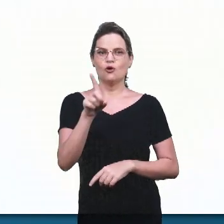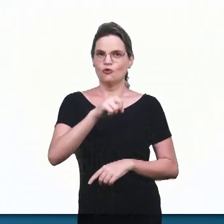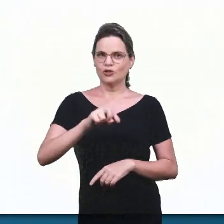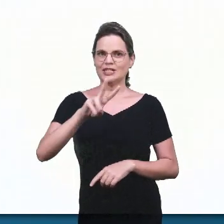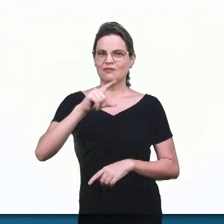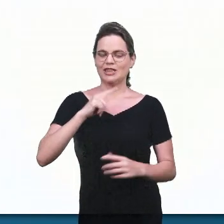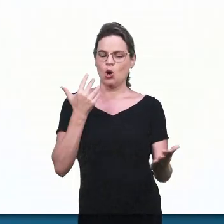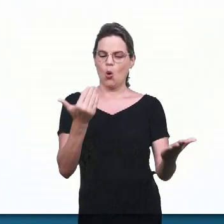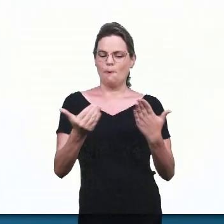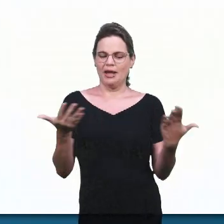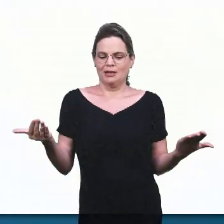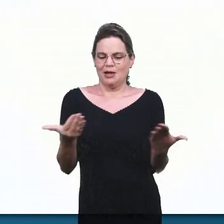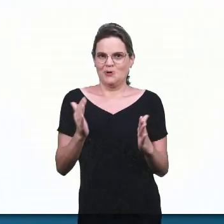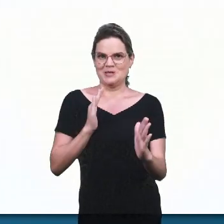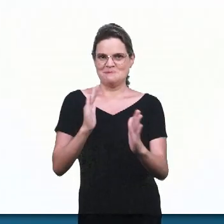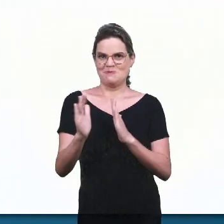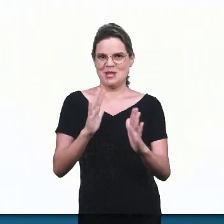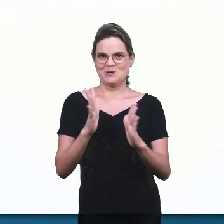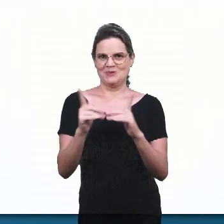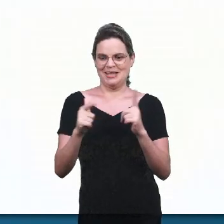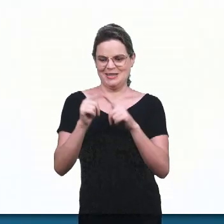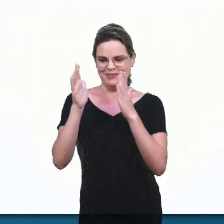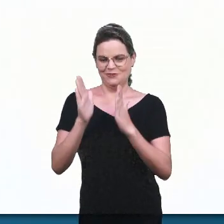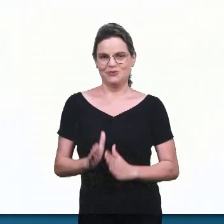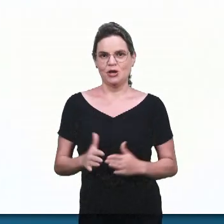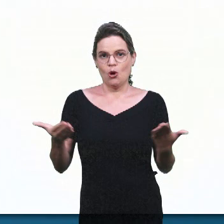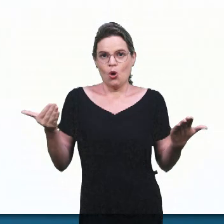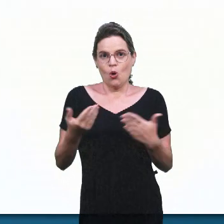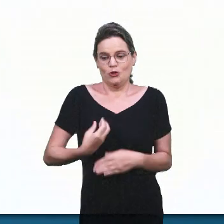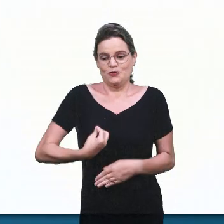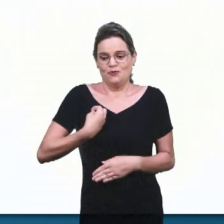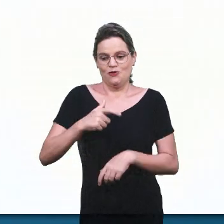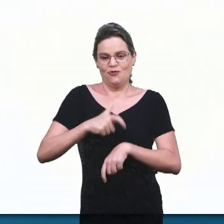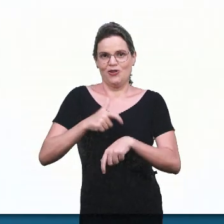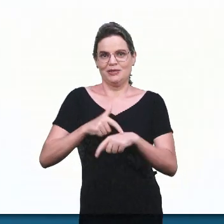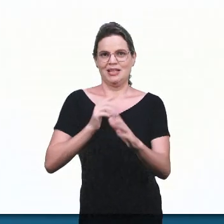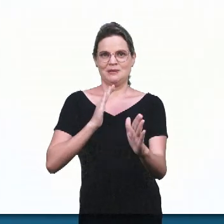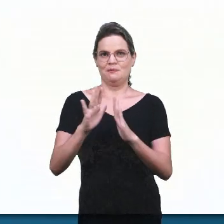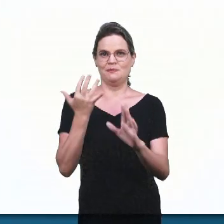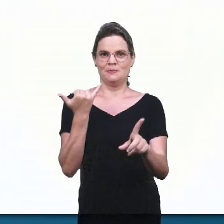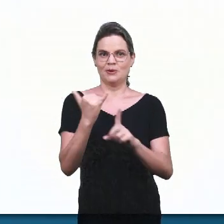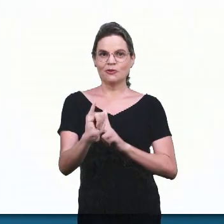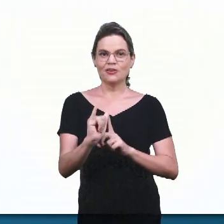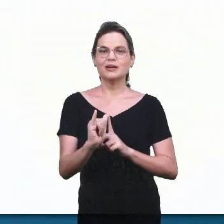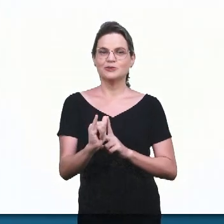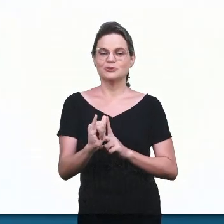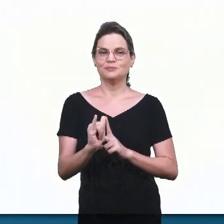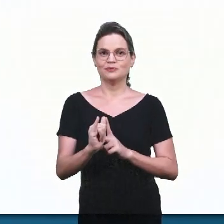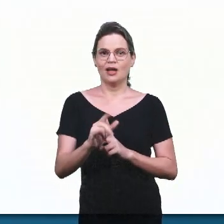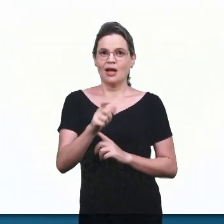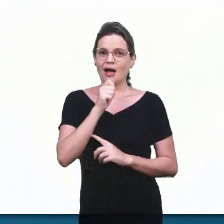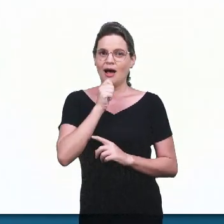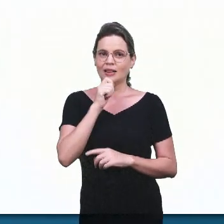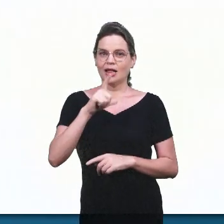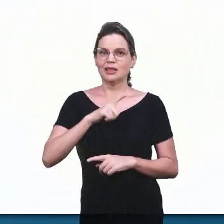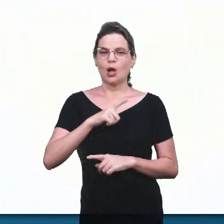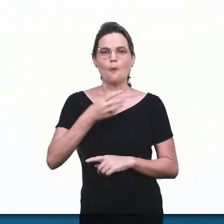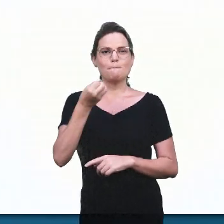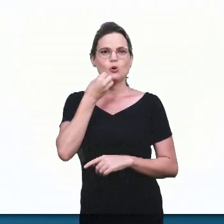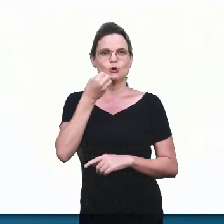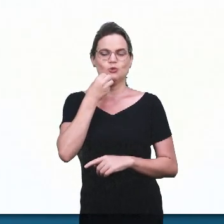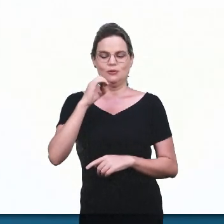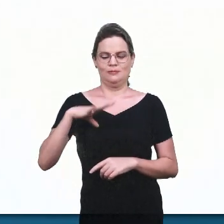allez retrouver ici et appliquer prophétiquement la réalité à l'Église aujourd'hui, le moment prophétique de l'Église, c'est lui qui